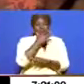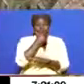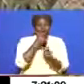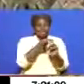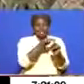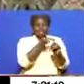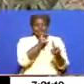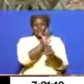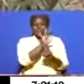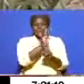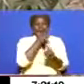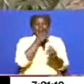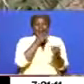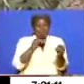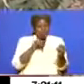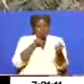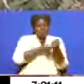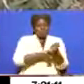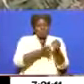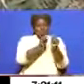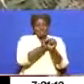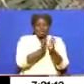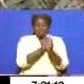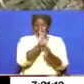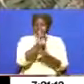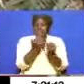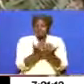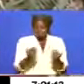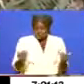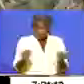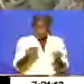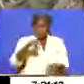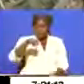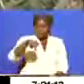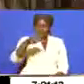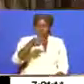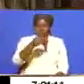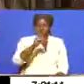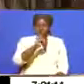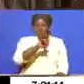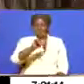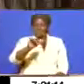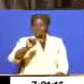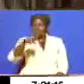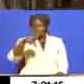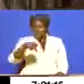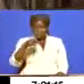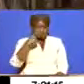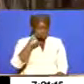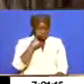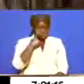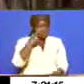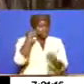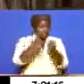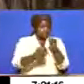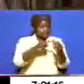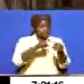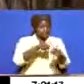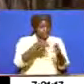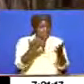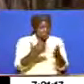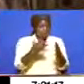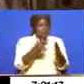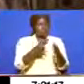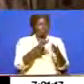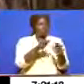watatu. Philip Lokuruyen, ambaye pia anafahamika kama Abero, alionekana mara ya mwisho akibugia pombe ya